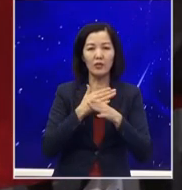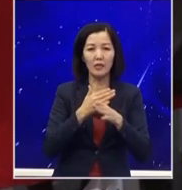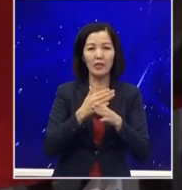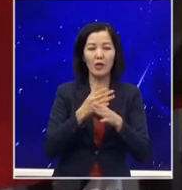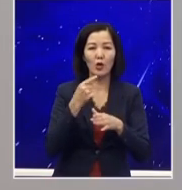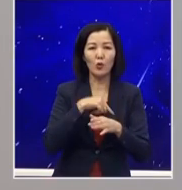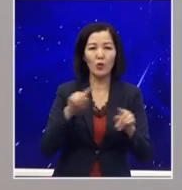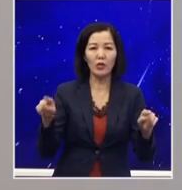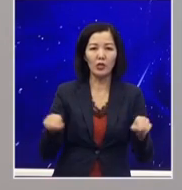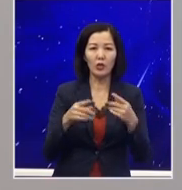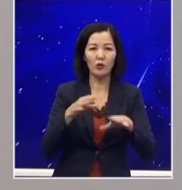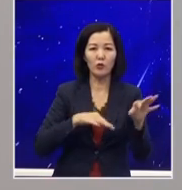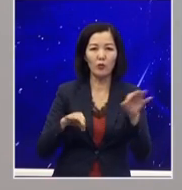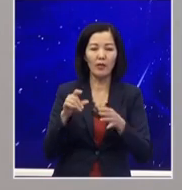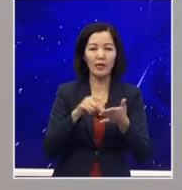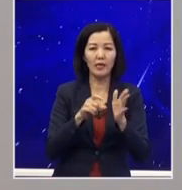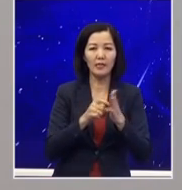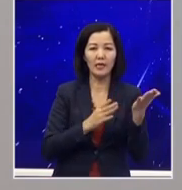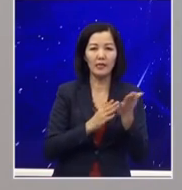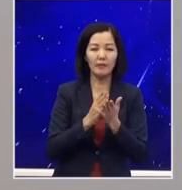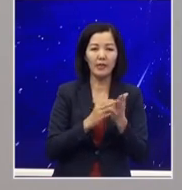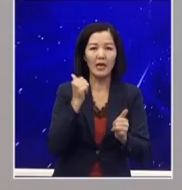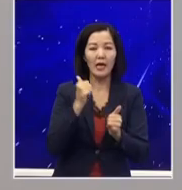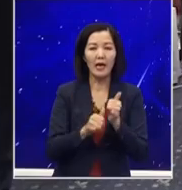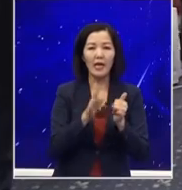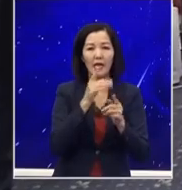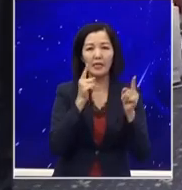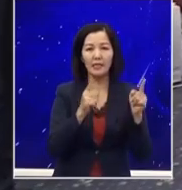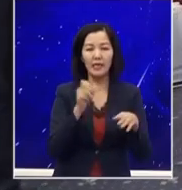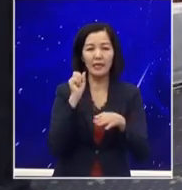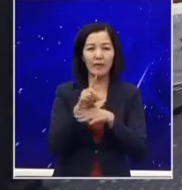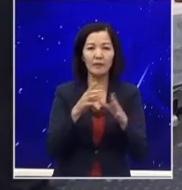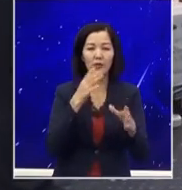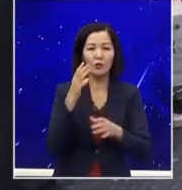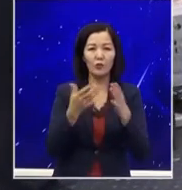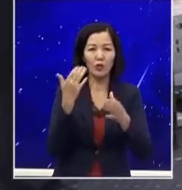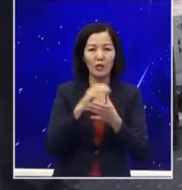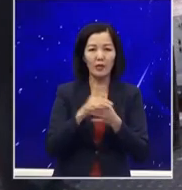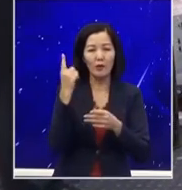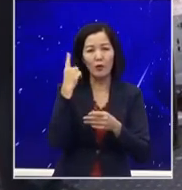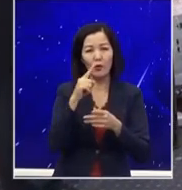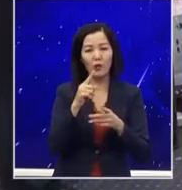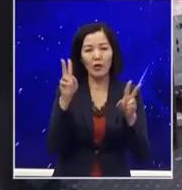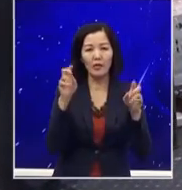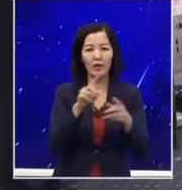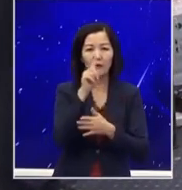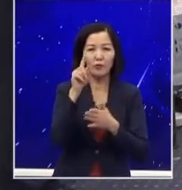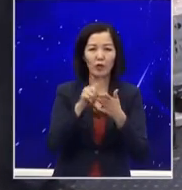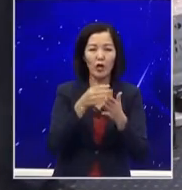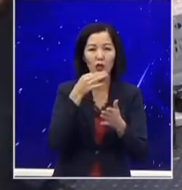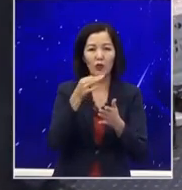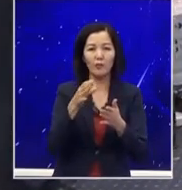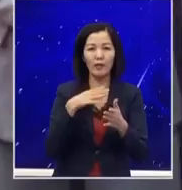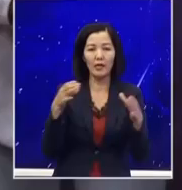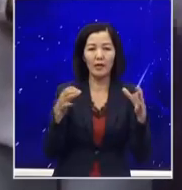дейді рухани жаңғыру жобалық кеңсе қызметкерлері. Әр кезең бойынша дүниетаным, логика, тақырыптық сұрақтарға мүдірмей жауап